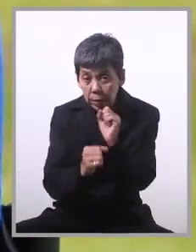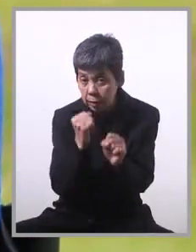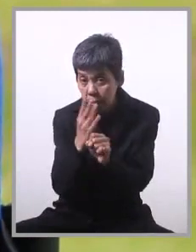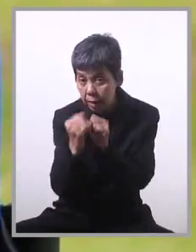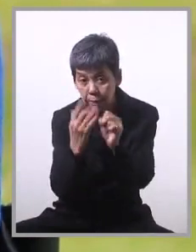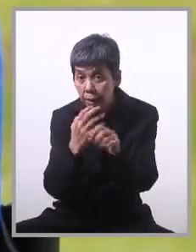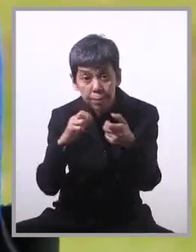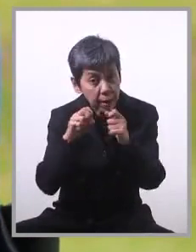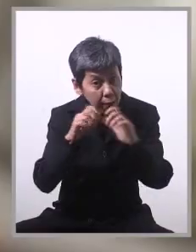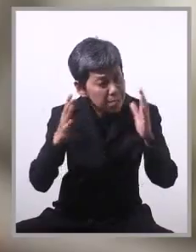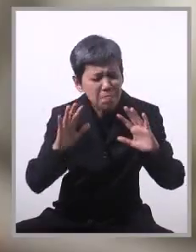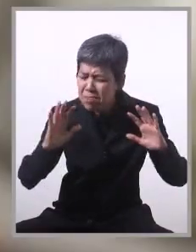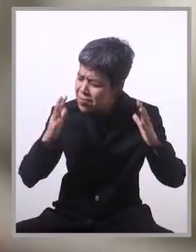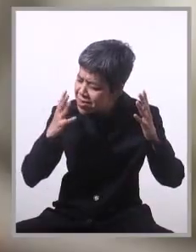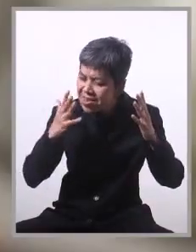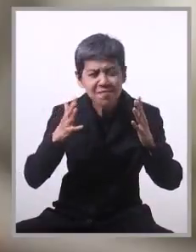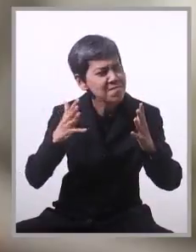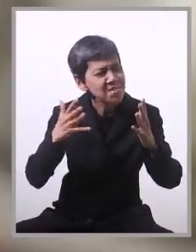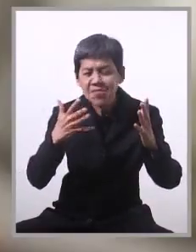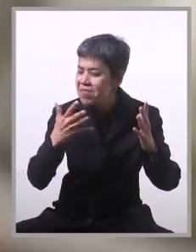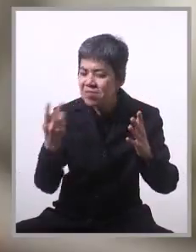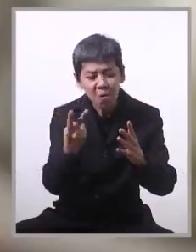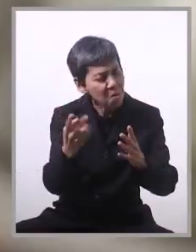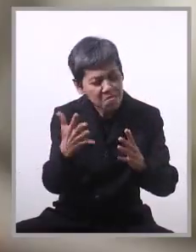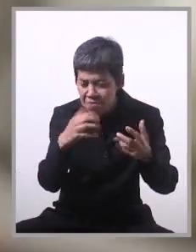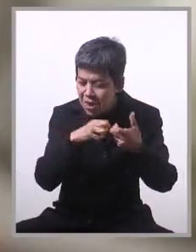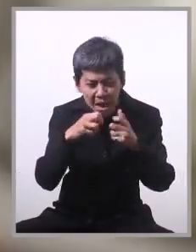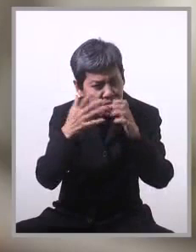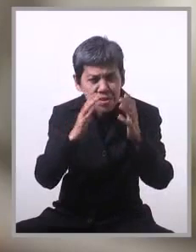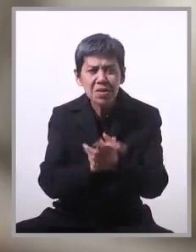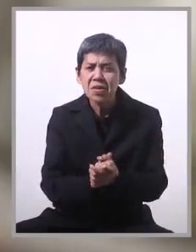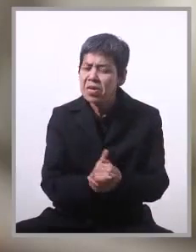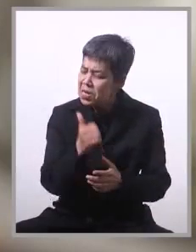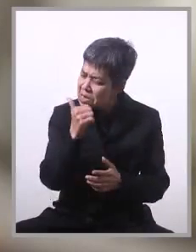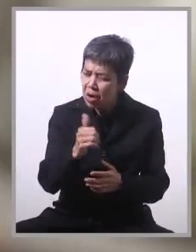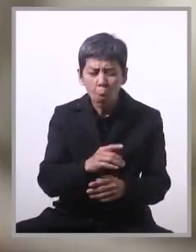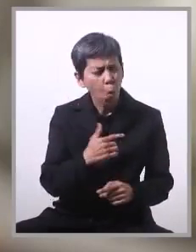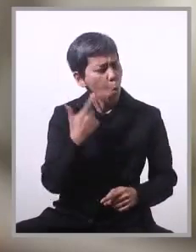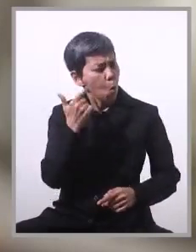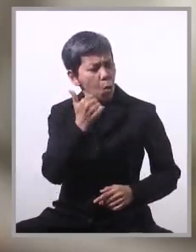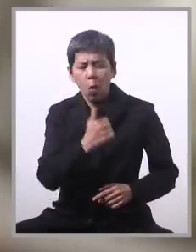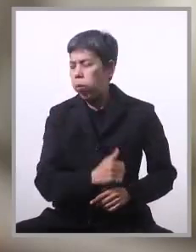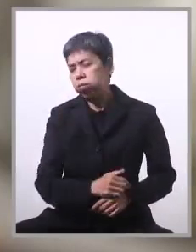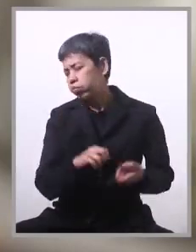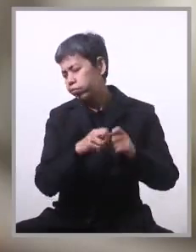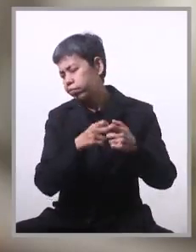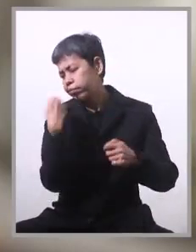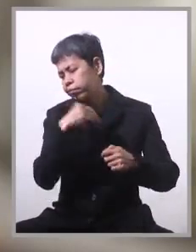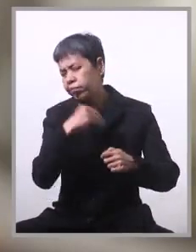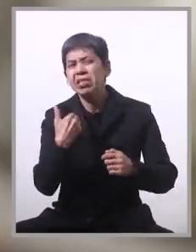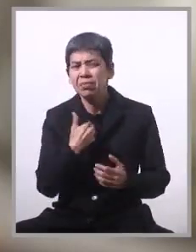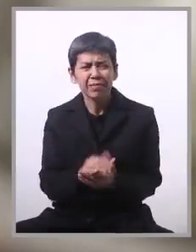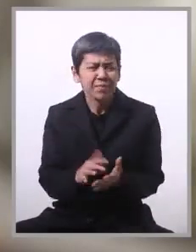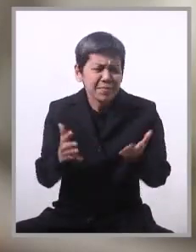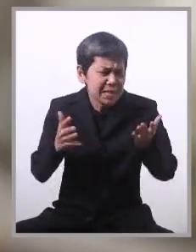มา4-5 ปีคือเหมือนไม่มีประสบป ั ญหาเลย ไม่สองคนนี้ไม่มีเลยคนแบบดีๆซะอีกสร้างแต่ปัญหาสร้างแต่อะไรวุ่นวายหยุ่นห